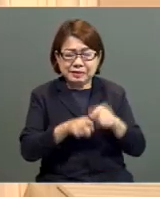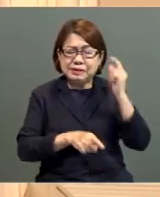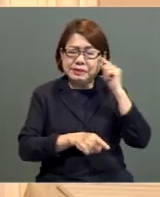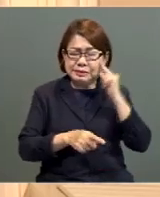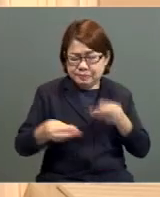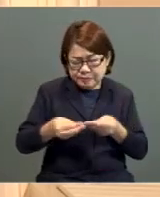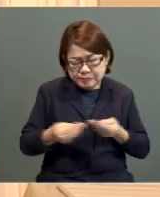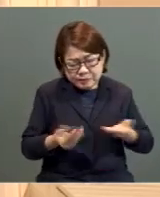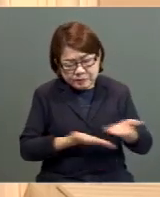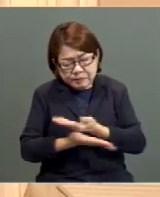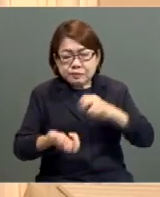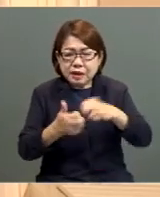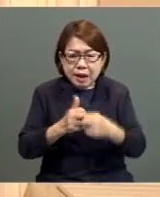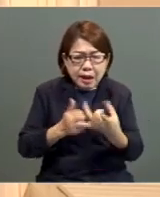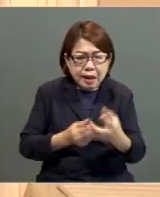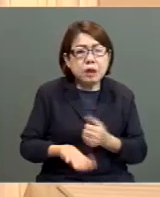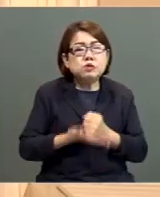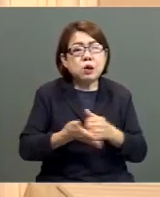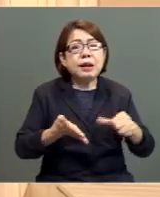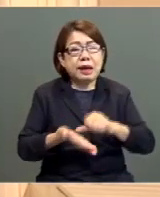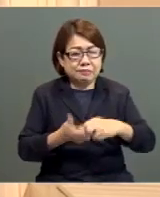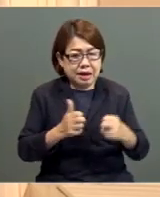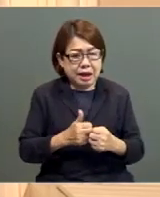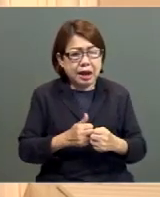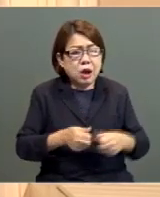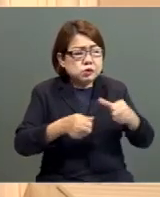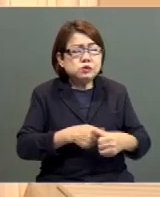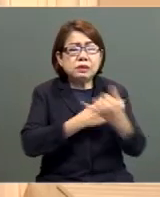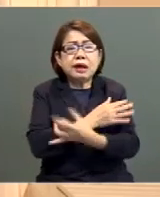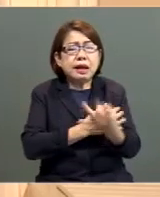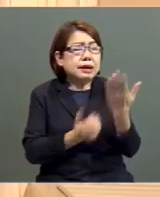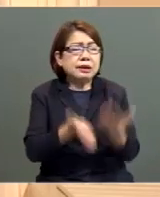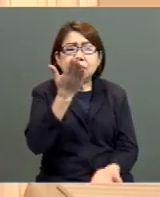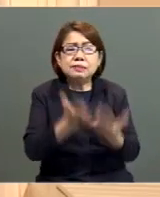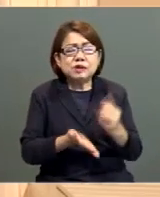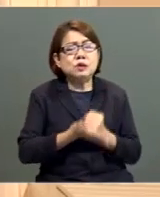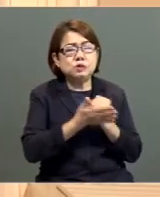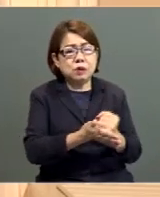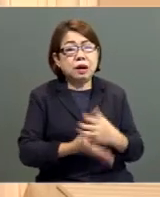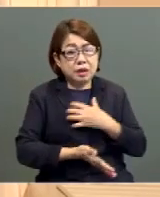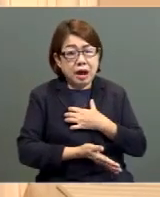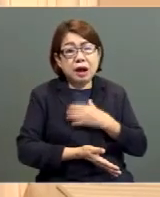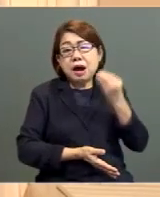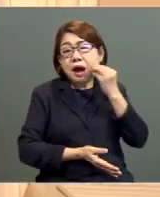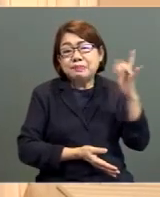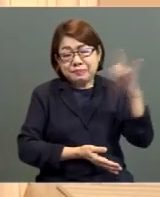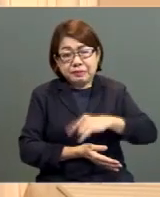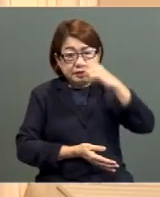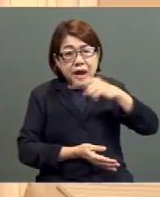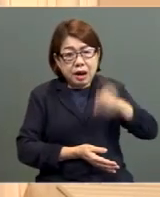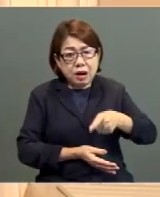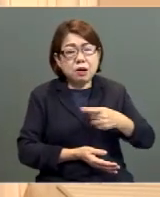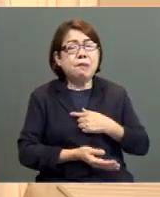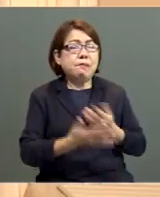ก้ไขปัญหาไม่ว่าจะอยู่หน้าที่ใดในโลกจะรับการดูแลหากต้องการกลับเมืองไทยก็จะต้องผ่านกระบวนการคัดกร